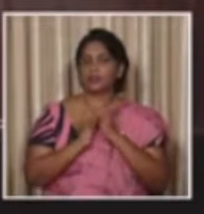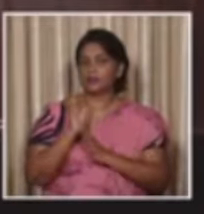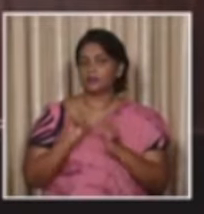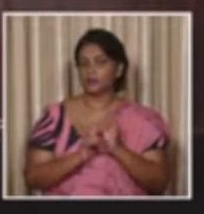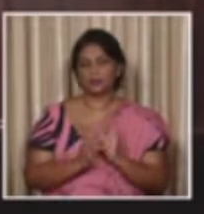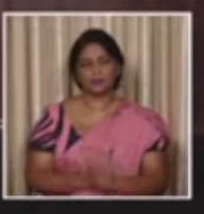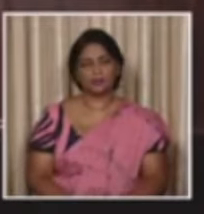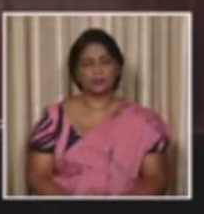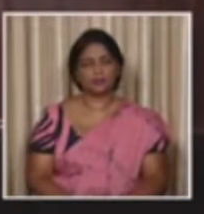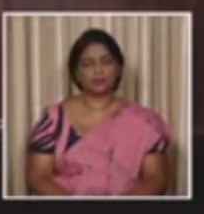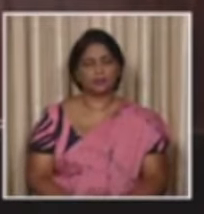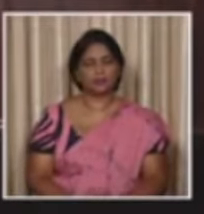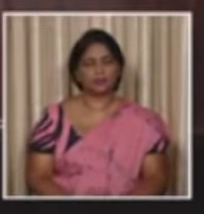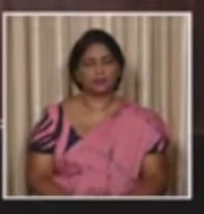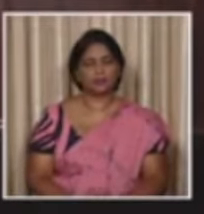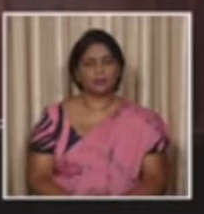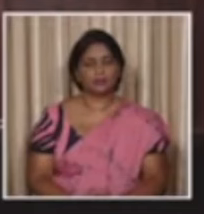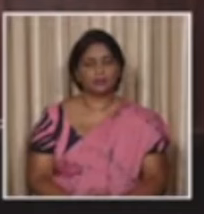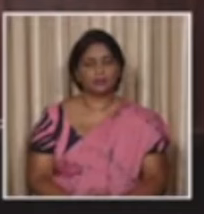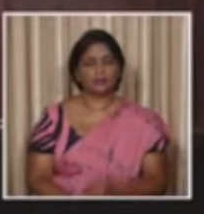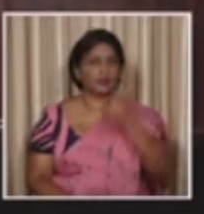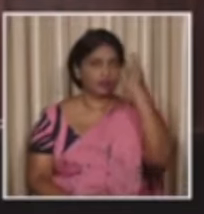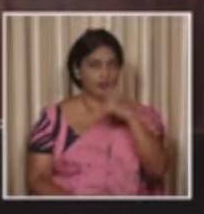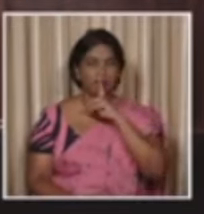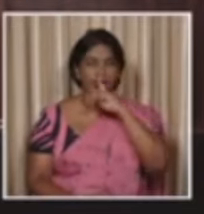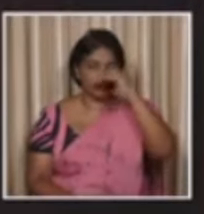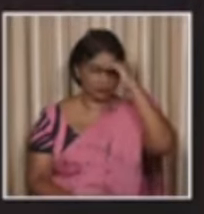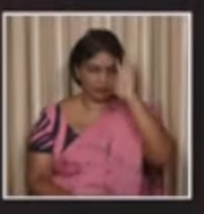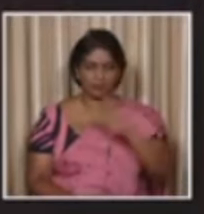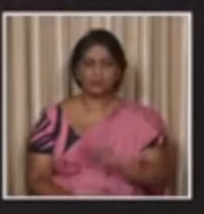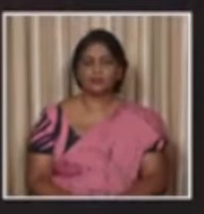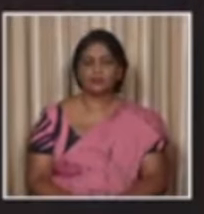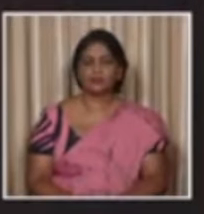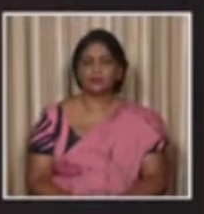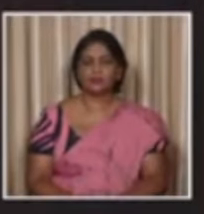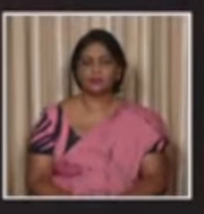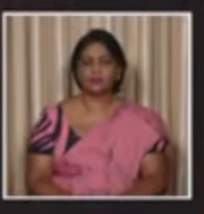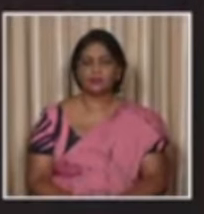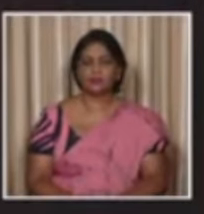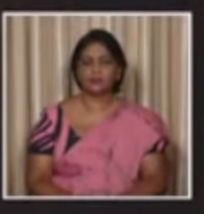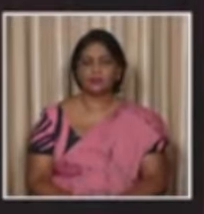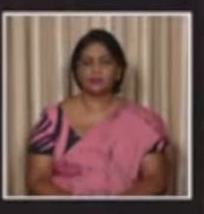සානායකමැතිතුමනි ගරු නියෝජ්‍ය කතානායකතුමනි